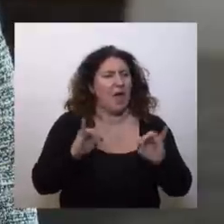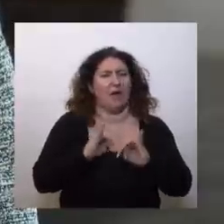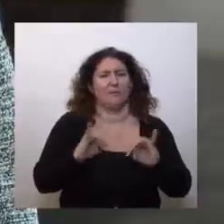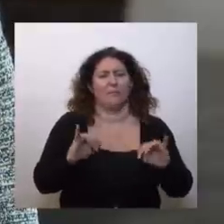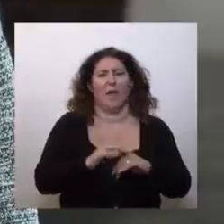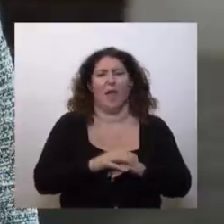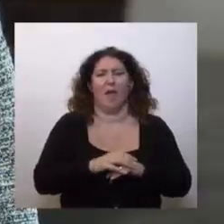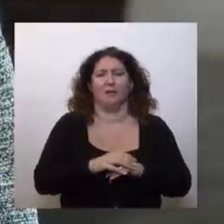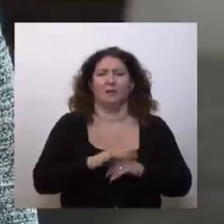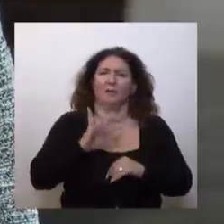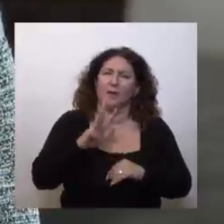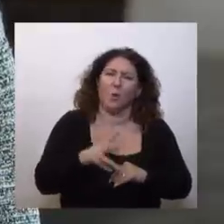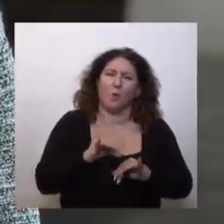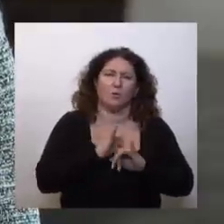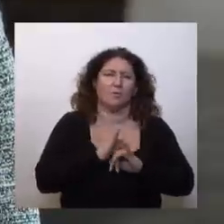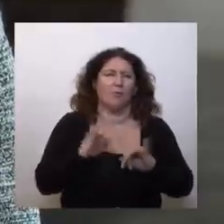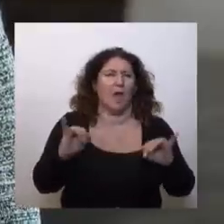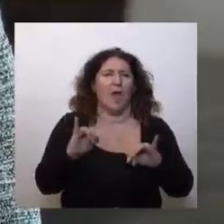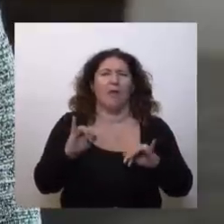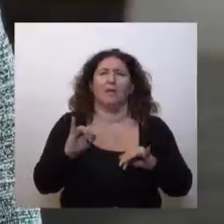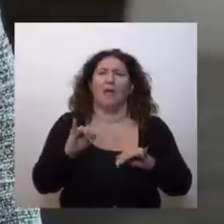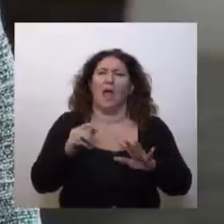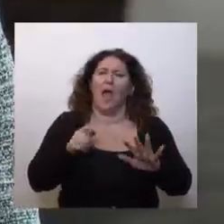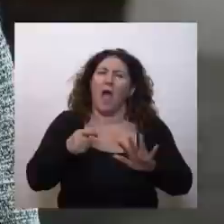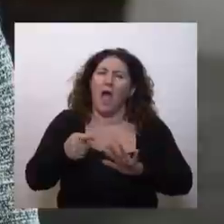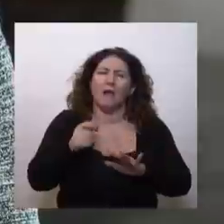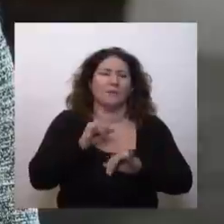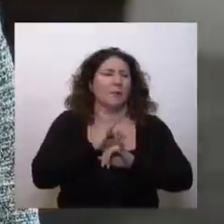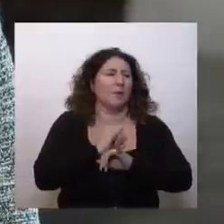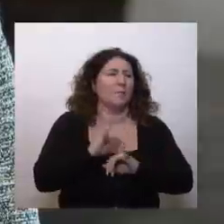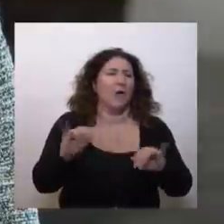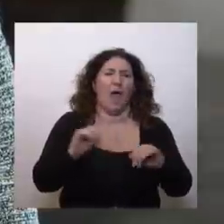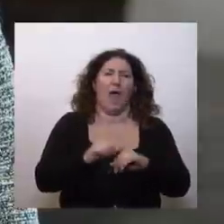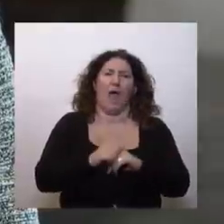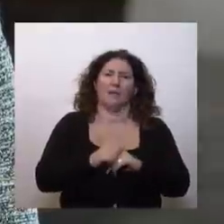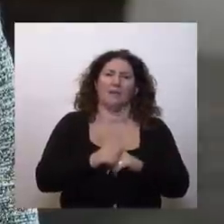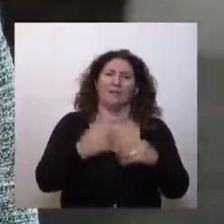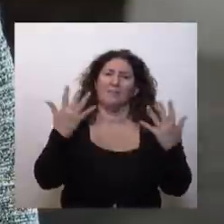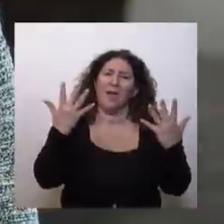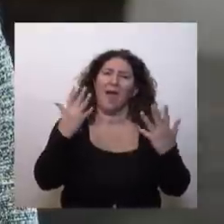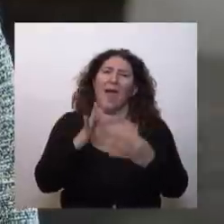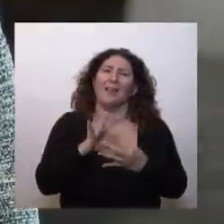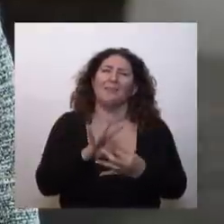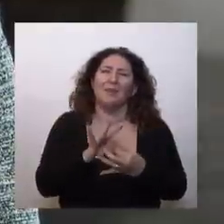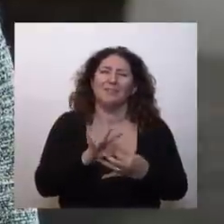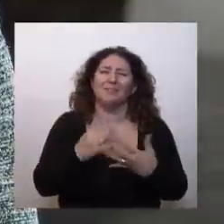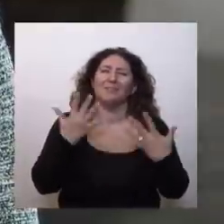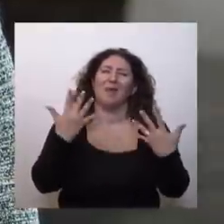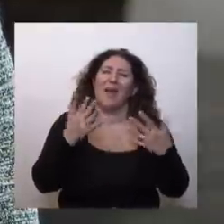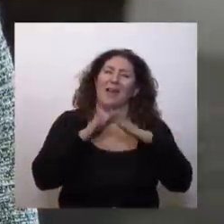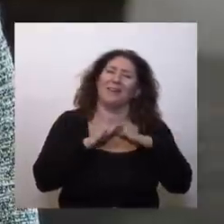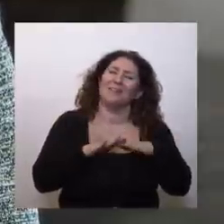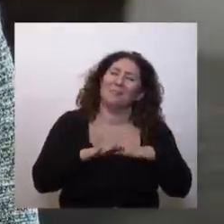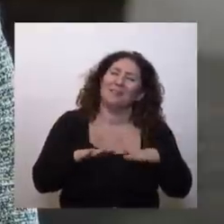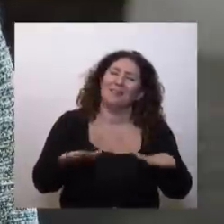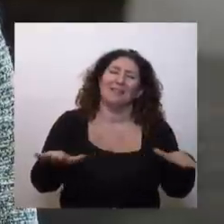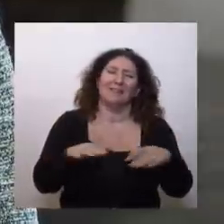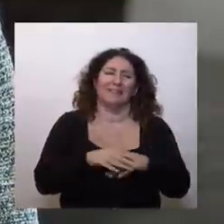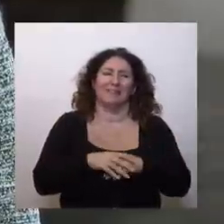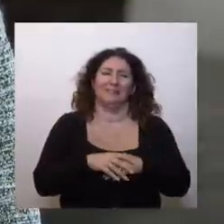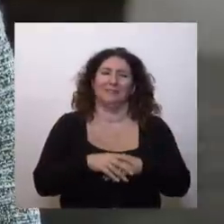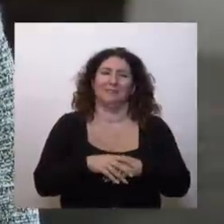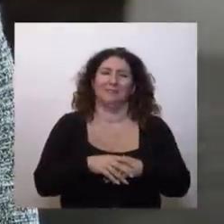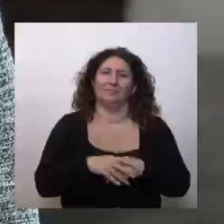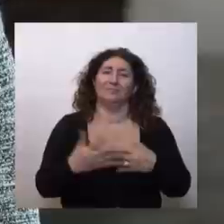furto, mai un'arma. Mani pacifiche, mani miti, che rimangono